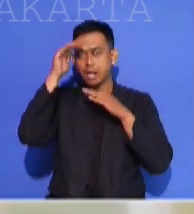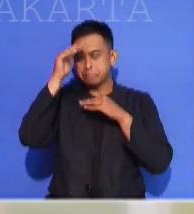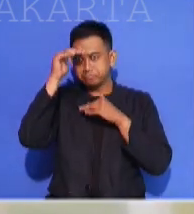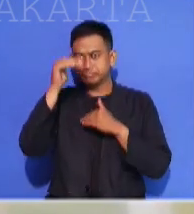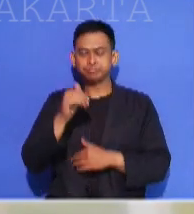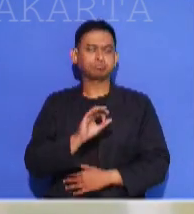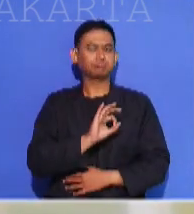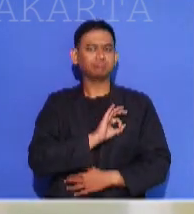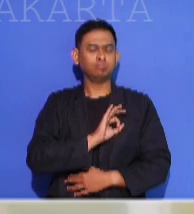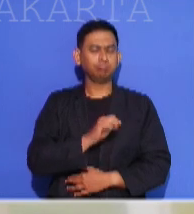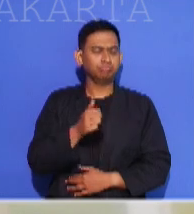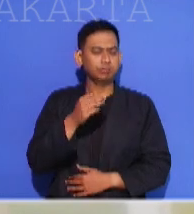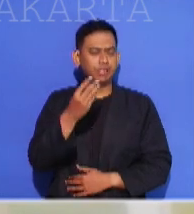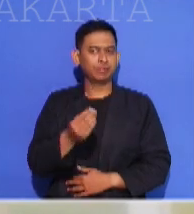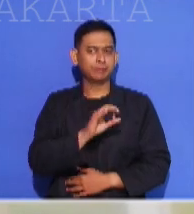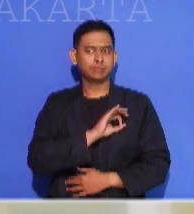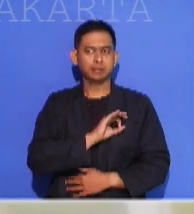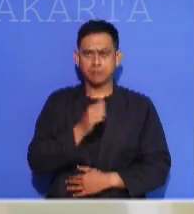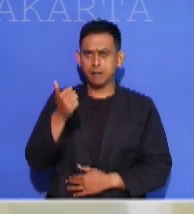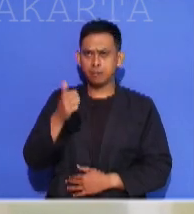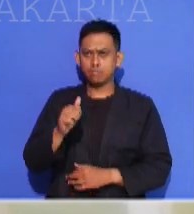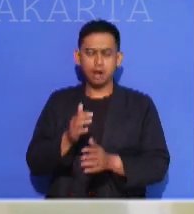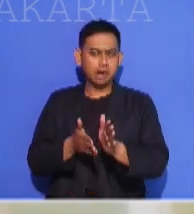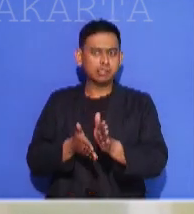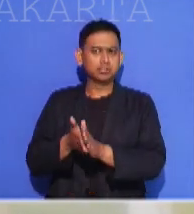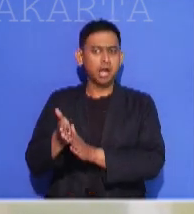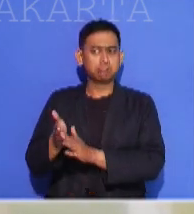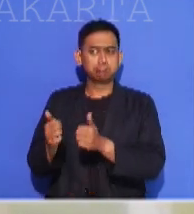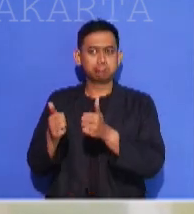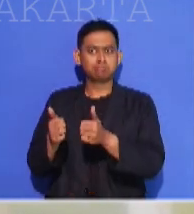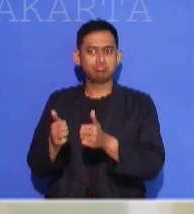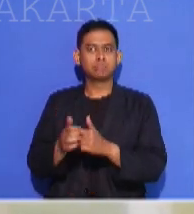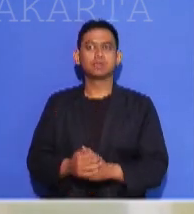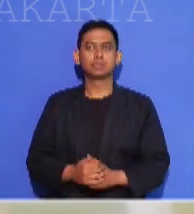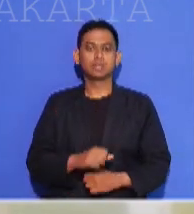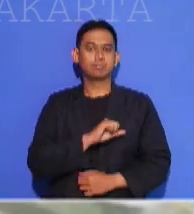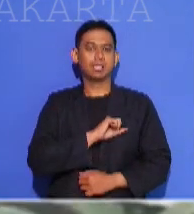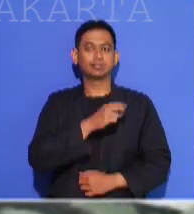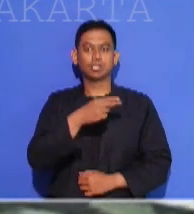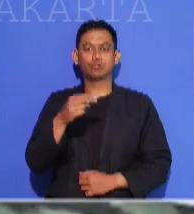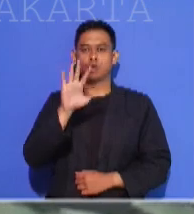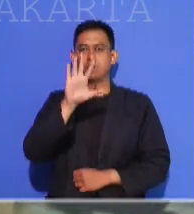presiden baru diberikan kelancaran dan kemudahan untuk memimpin bangsa Indonesia 5 tahun ke